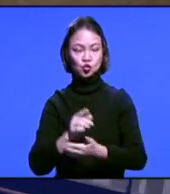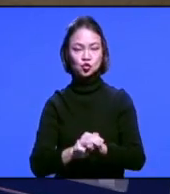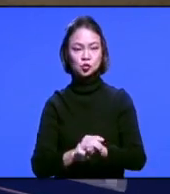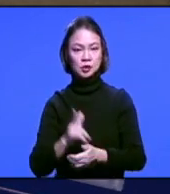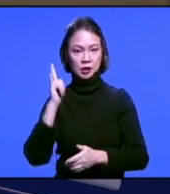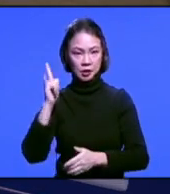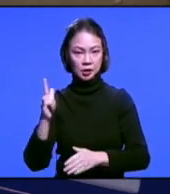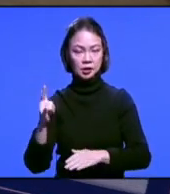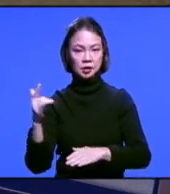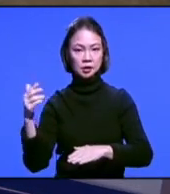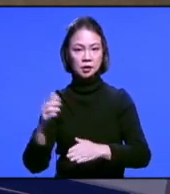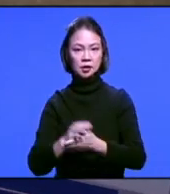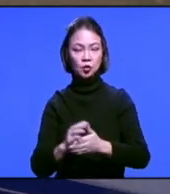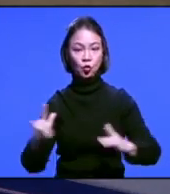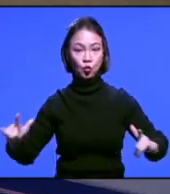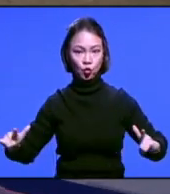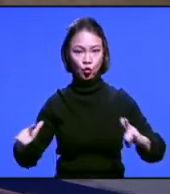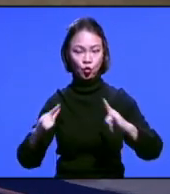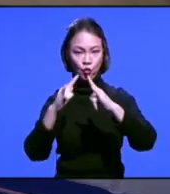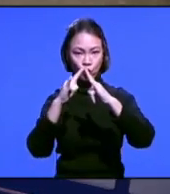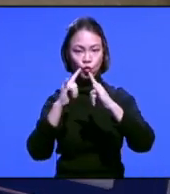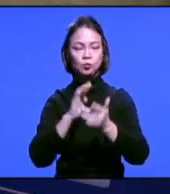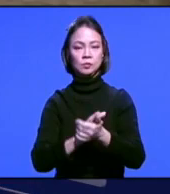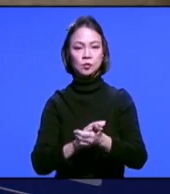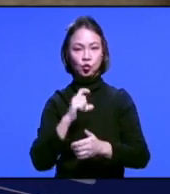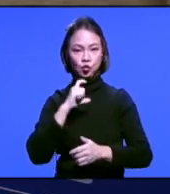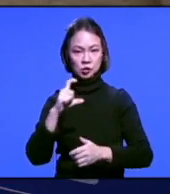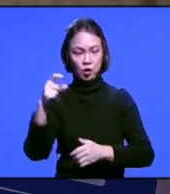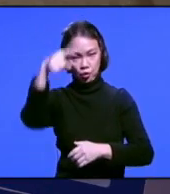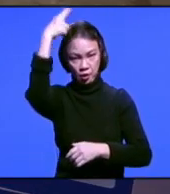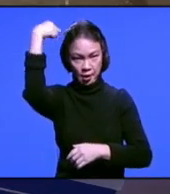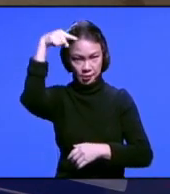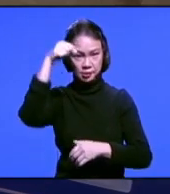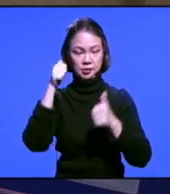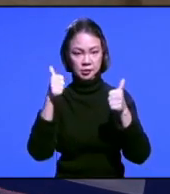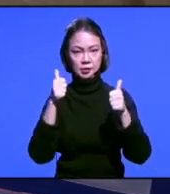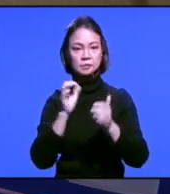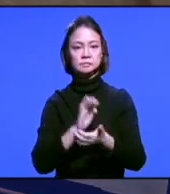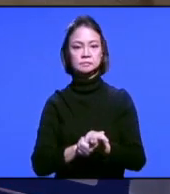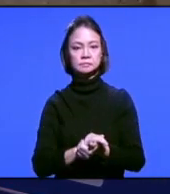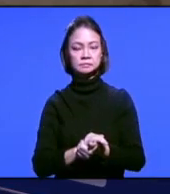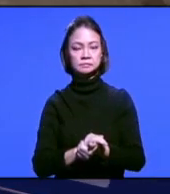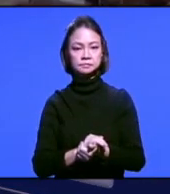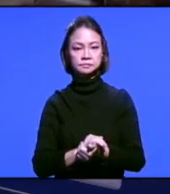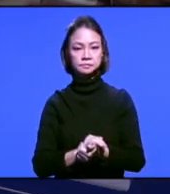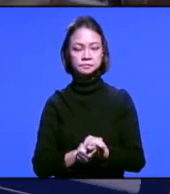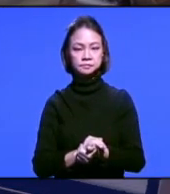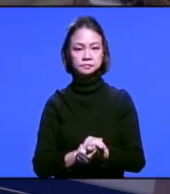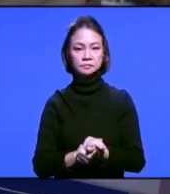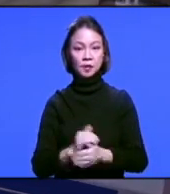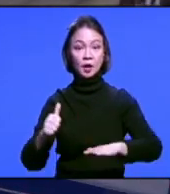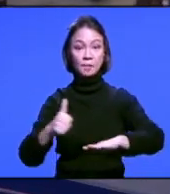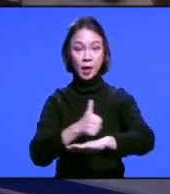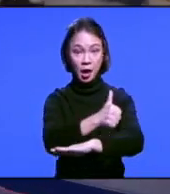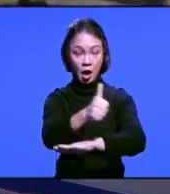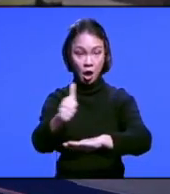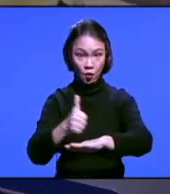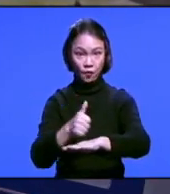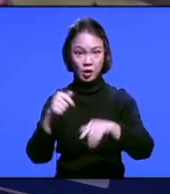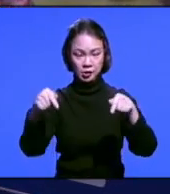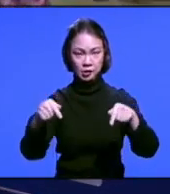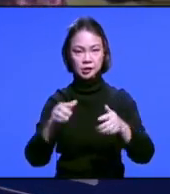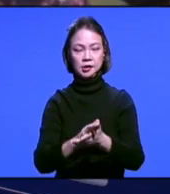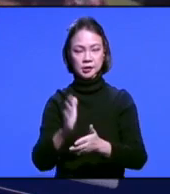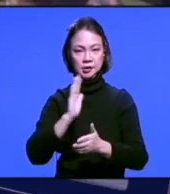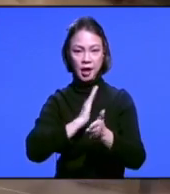harus satu rukun dari haji. Dapat kami sampaikan di puncak Arafah ini, pemirsa, kita kembali ke